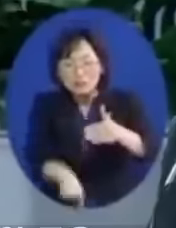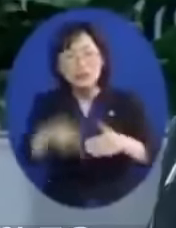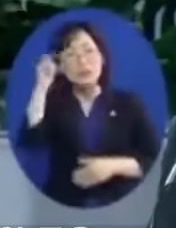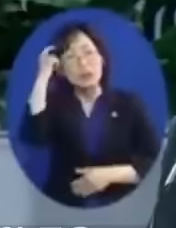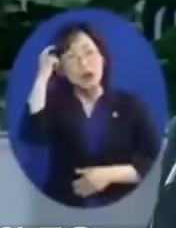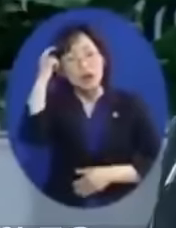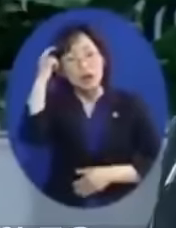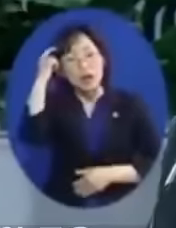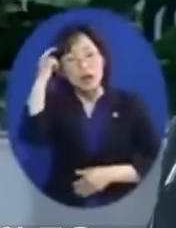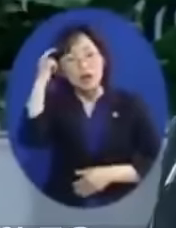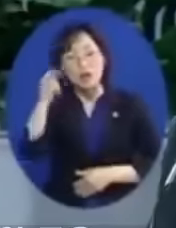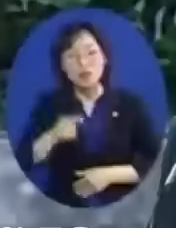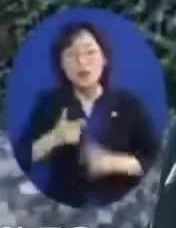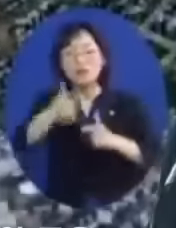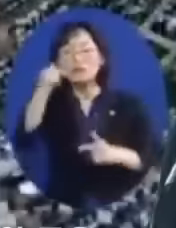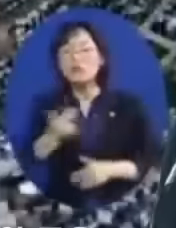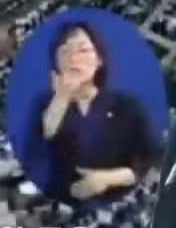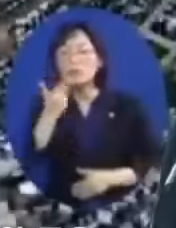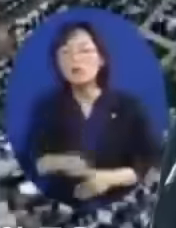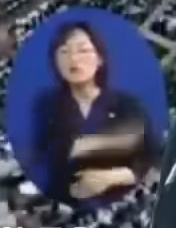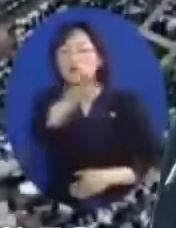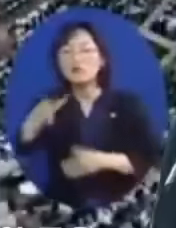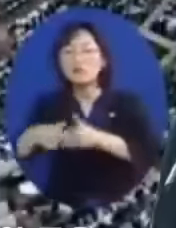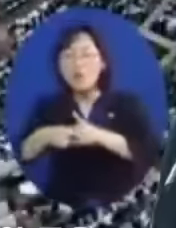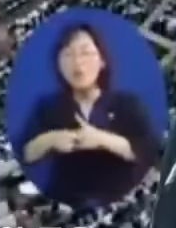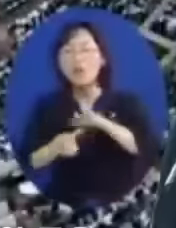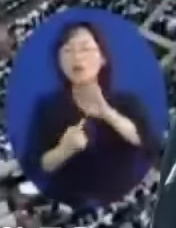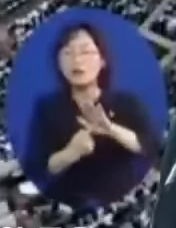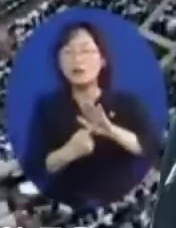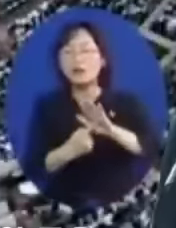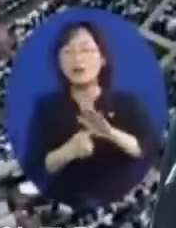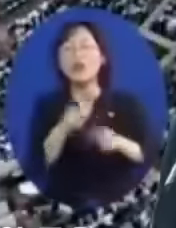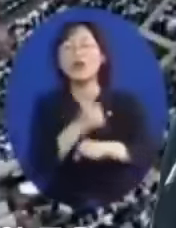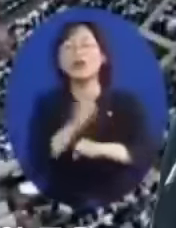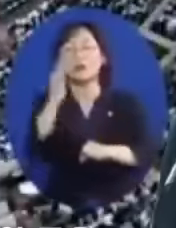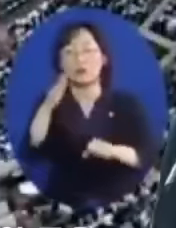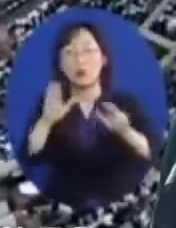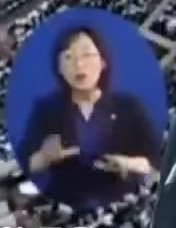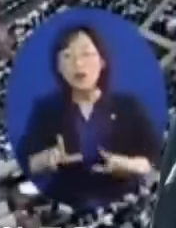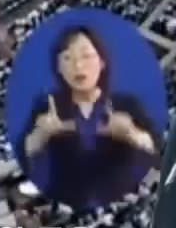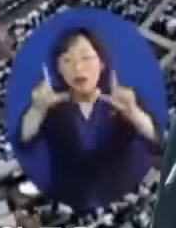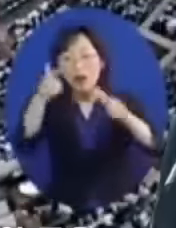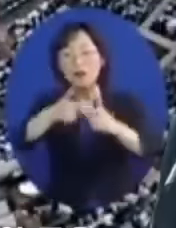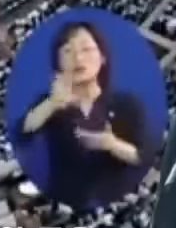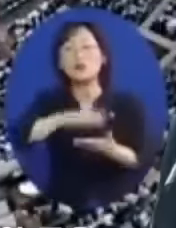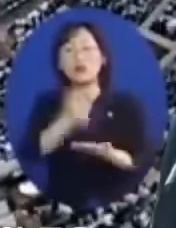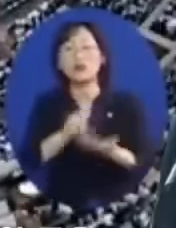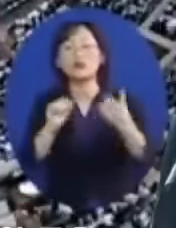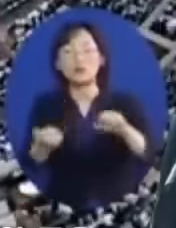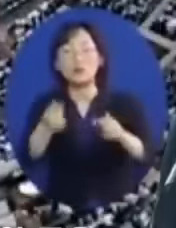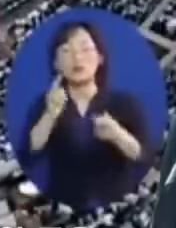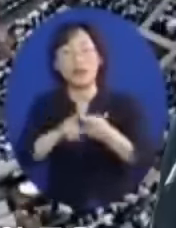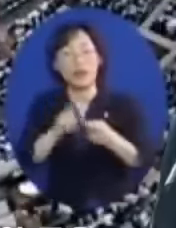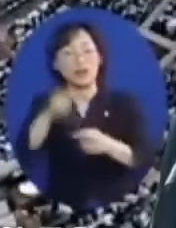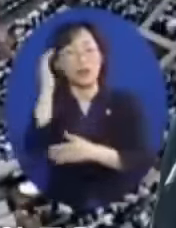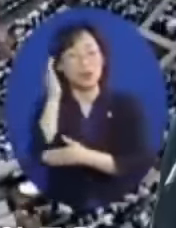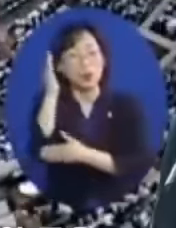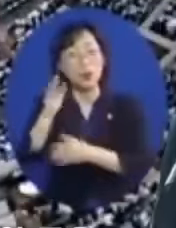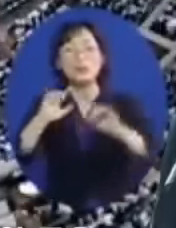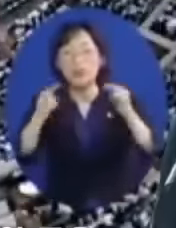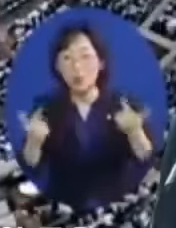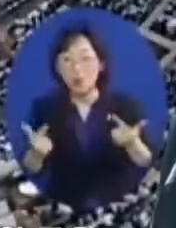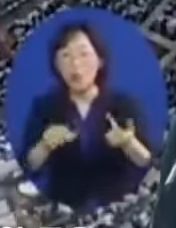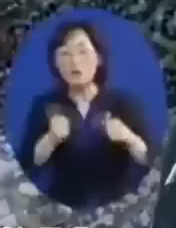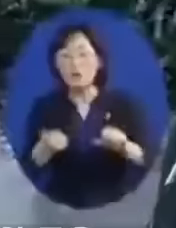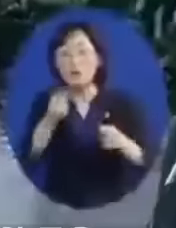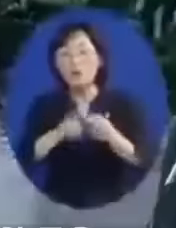생각하여 예수님의 생명이 우리 몸에 나타나도록 해야 되는 것입니다. 오늘날 예수 그리스도의 죽음에 대한 설교를 하지 않고